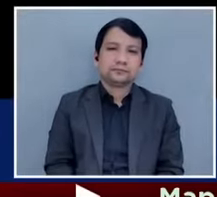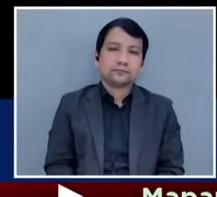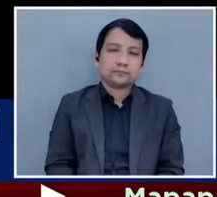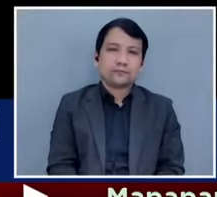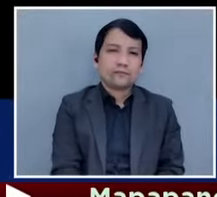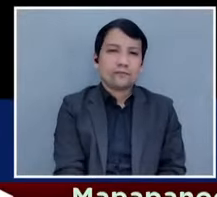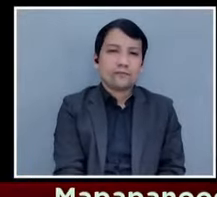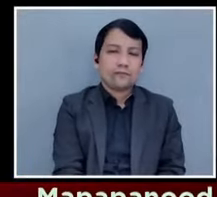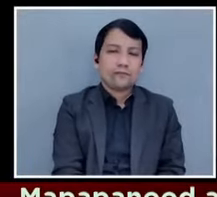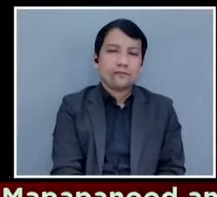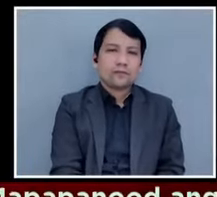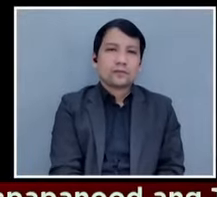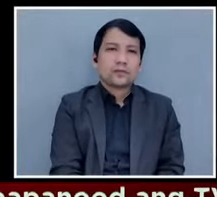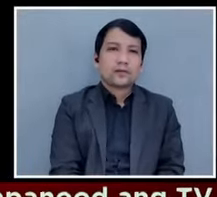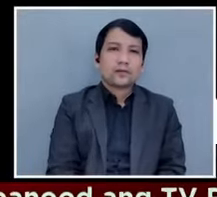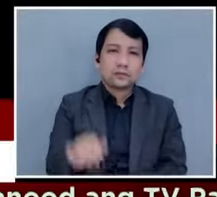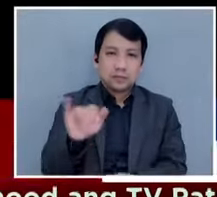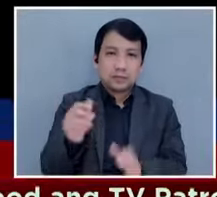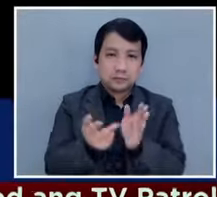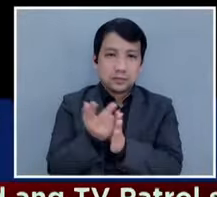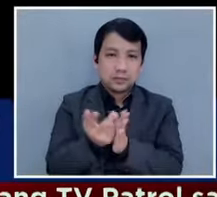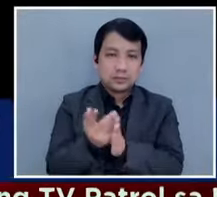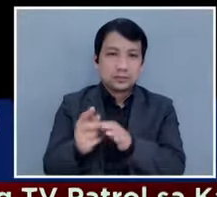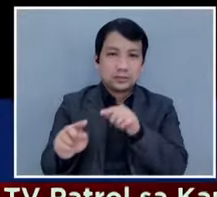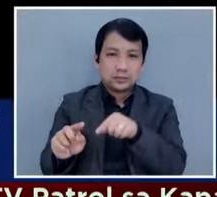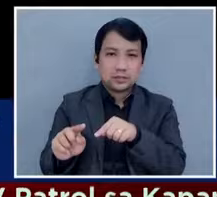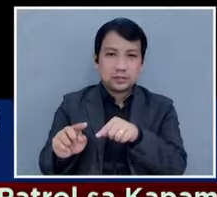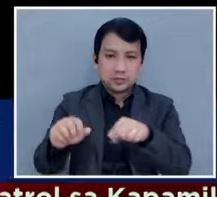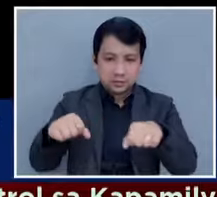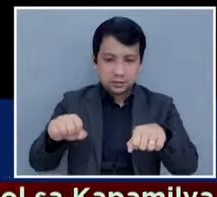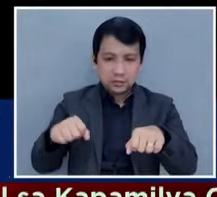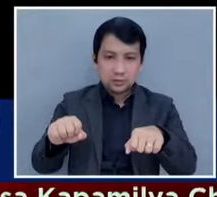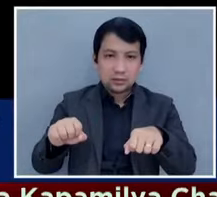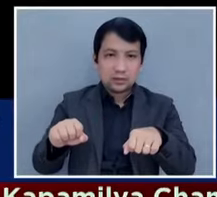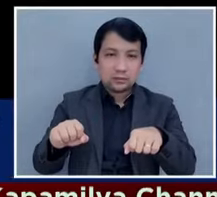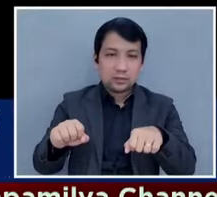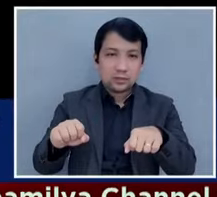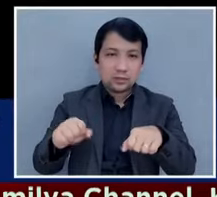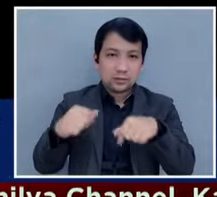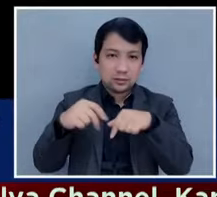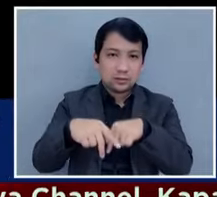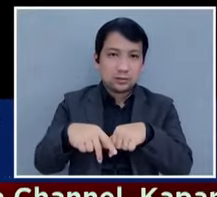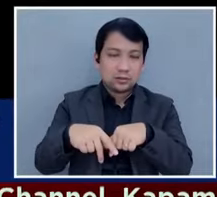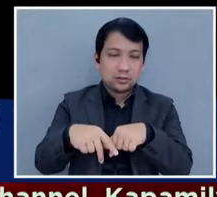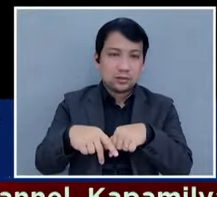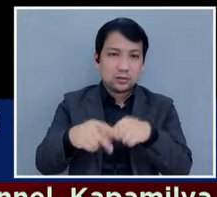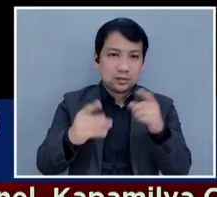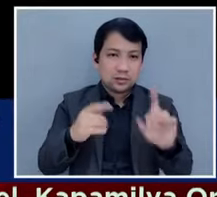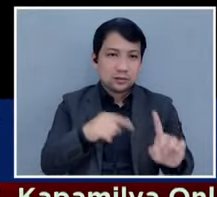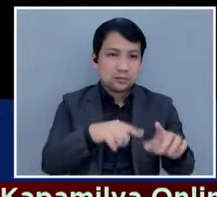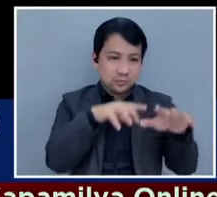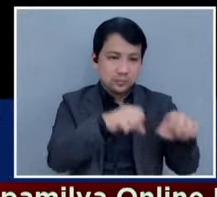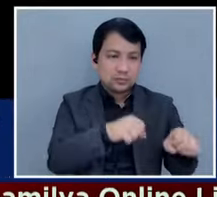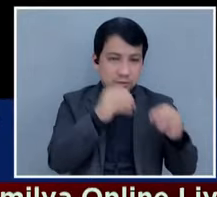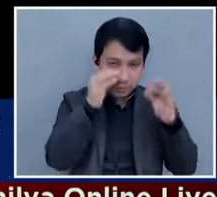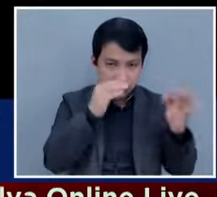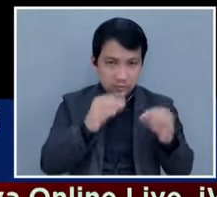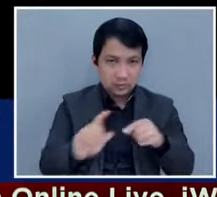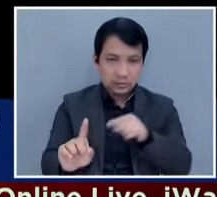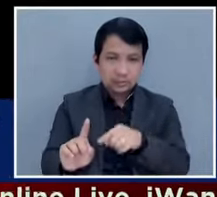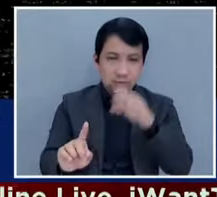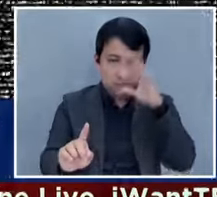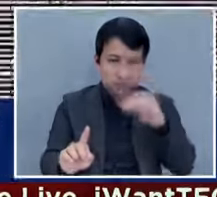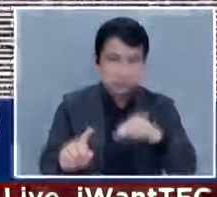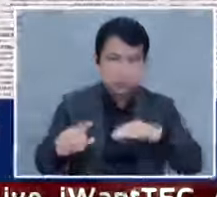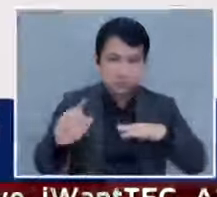Talikot. Sa Pasig City, arestadong isang habal-habal driver matapos mahulihan ng ilegal na droga. Unang nasita ang suspect sa isang